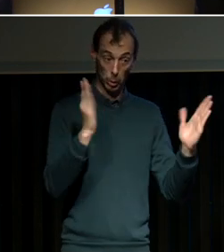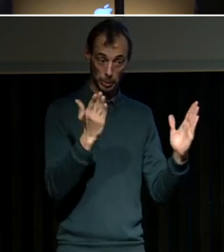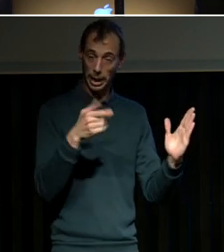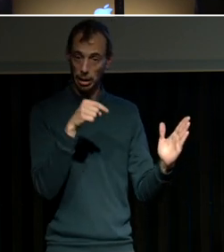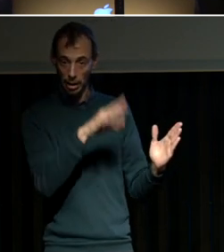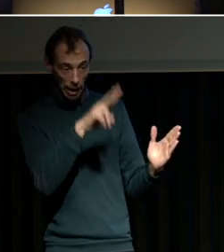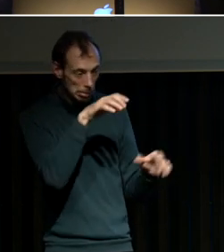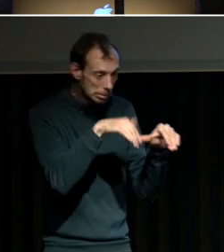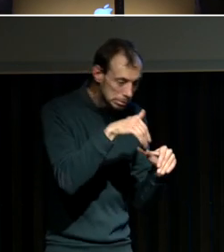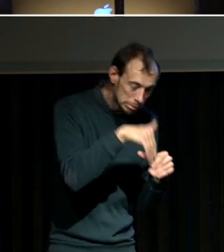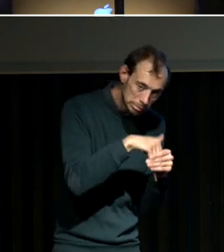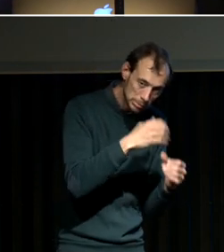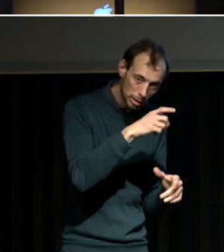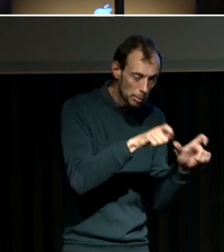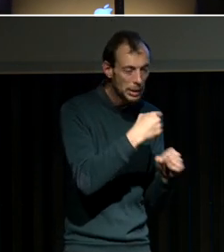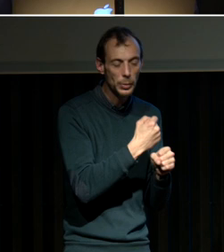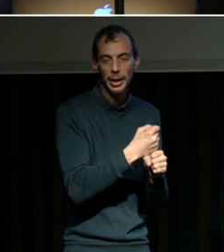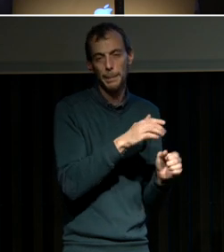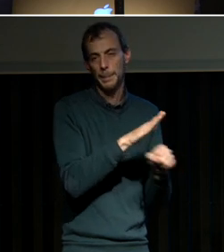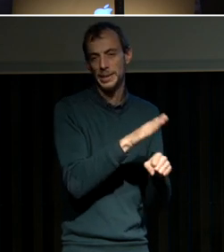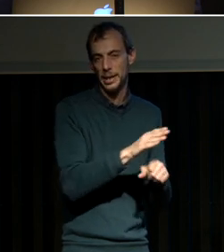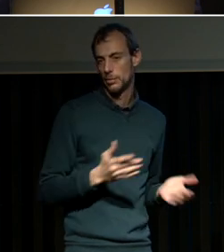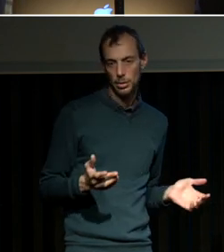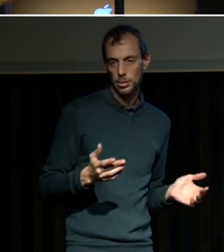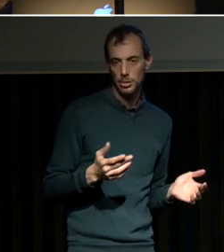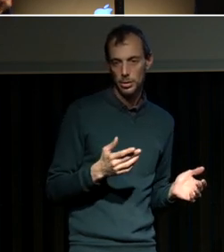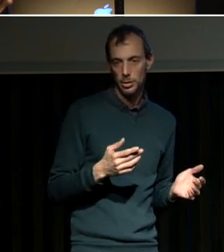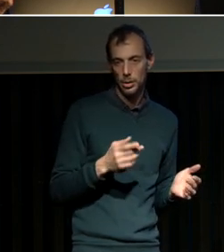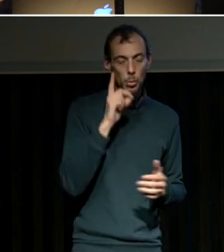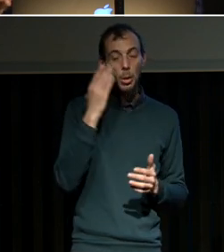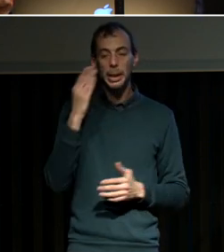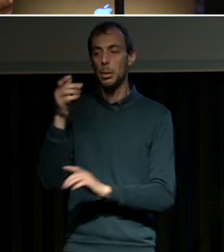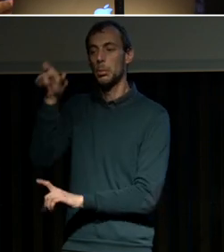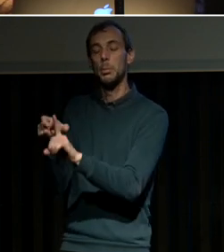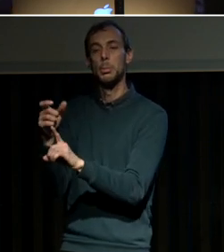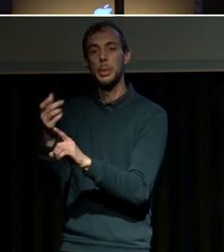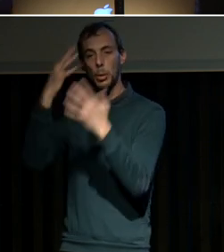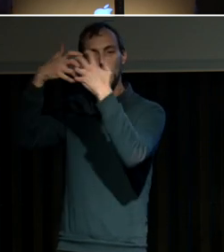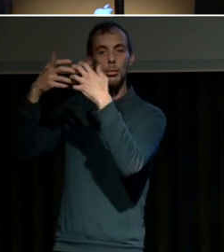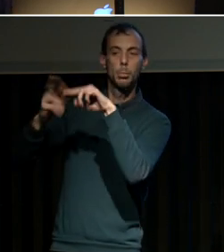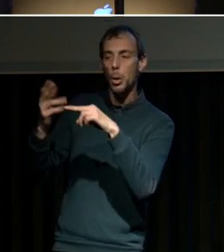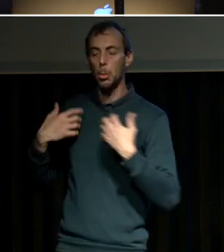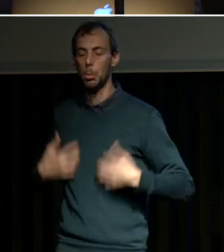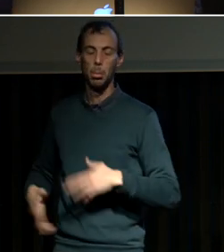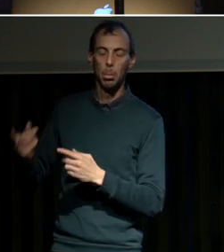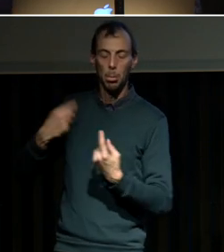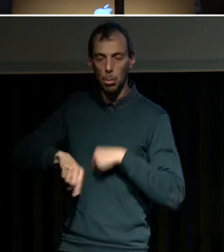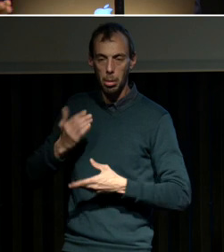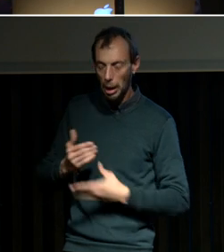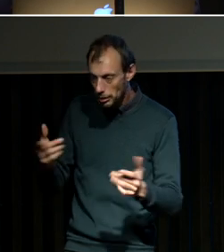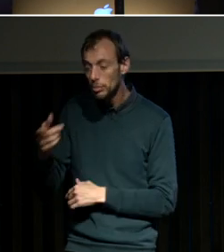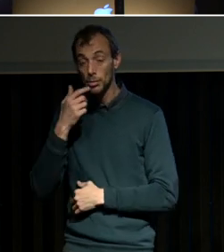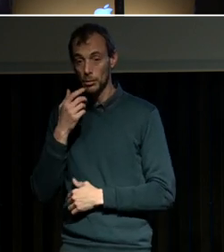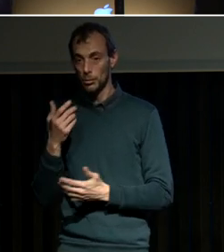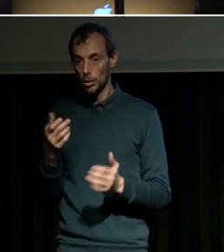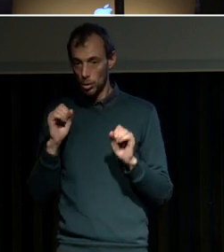donneur vivant, par rapport à une transplantation classique, il faut une salle pour faire le prélèvement du donneur et une salle pour faire la greffe. Donc ça